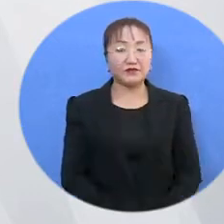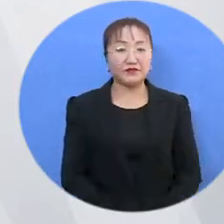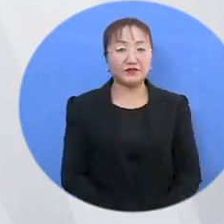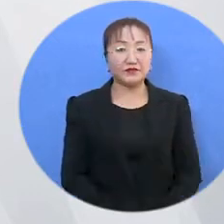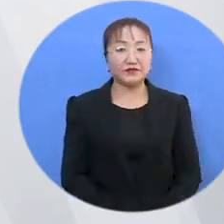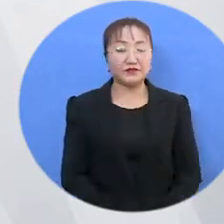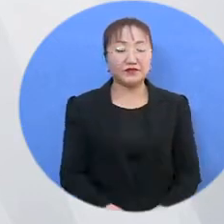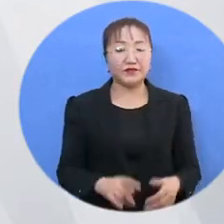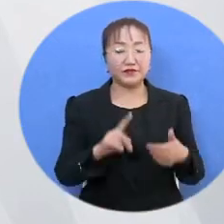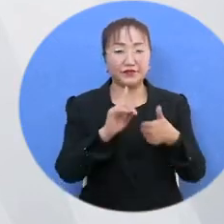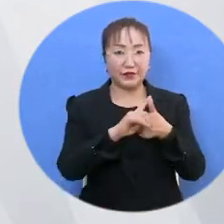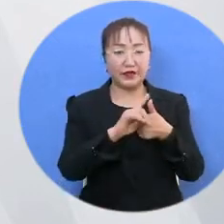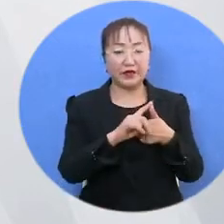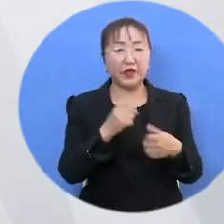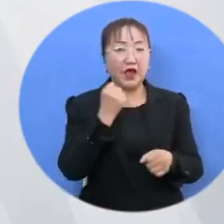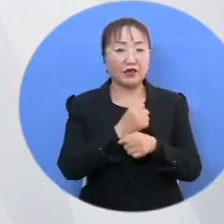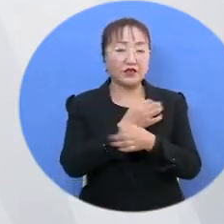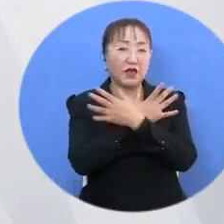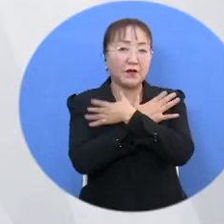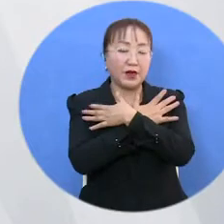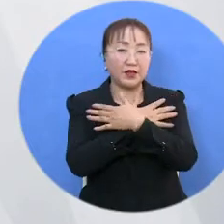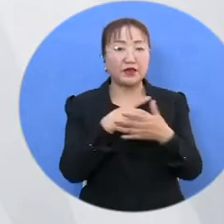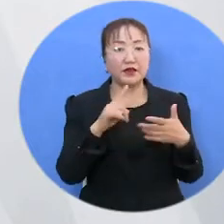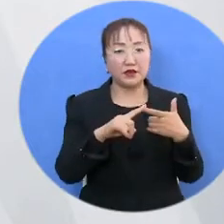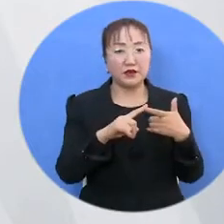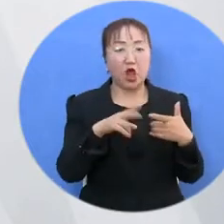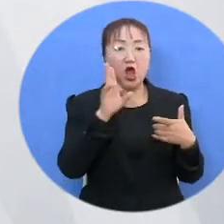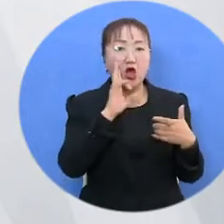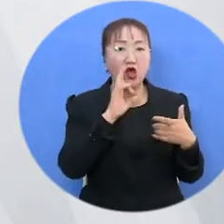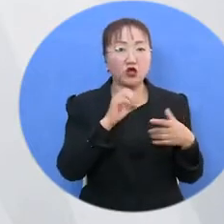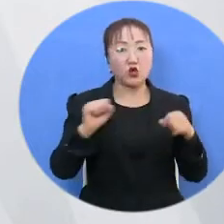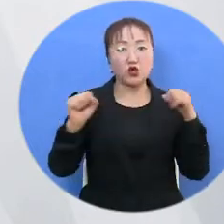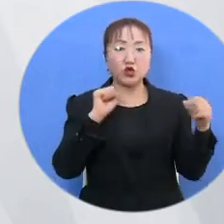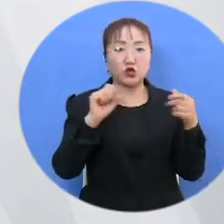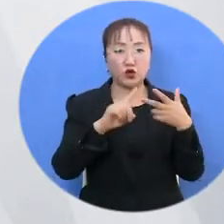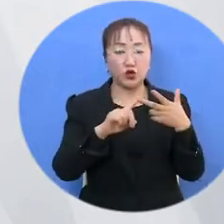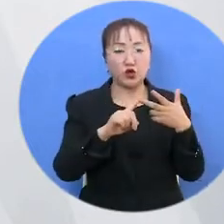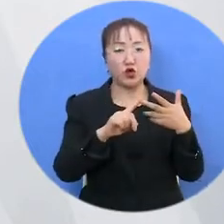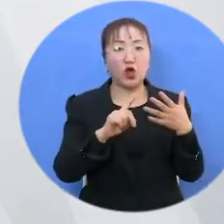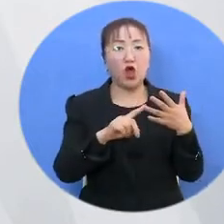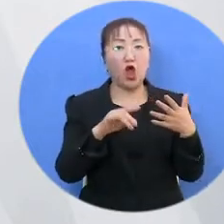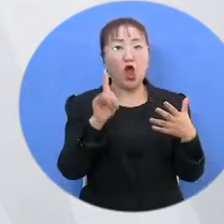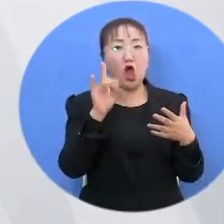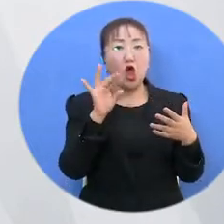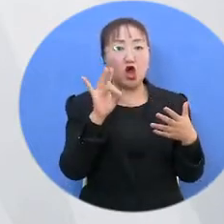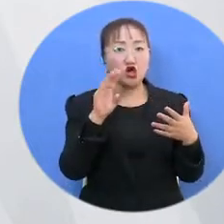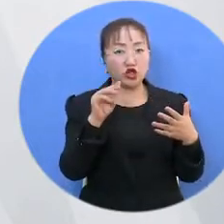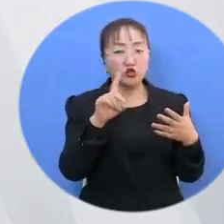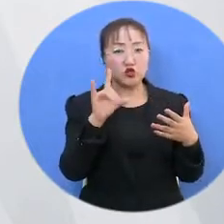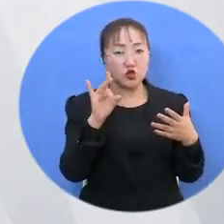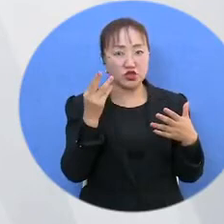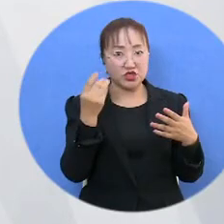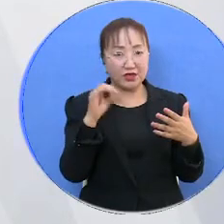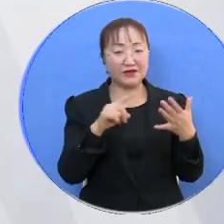За үүнд ажил амралтын дэглэм, хооллолт, хөдөлгөөн, хорт зуршил, зан уул ордог.